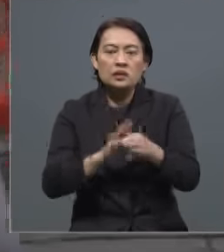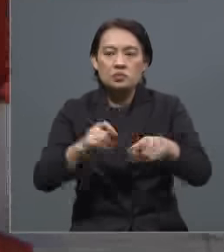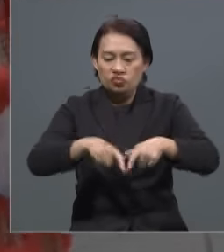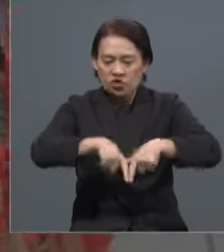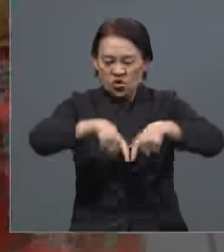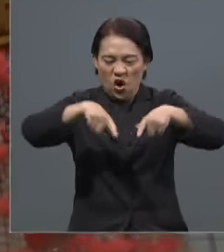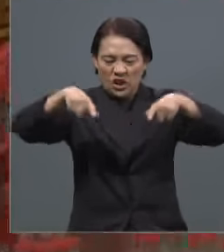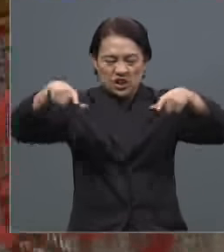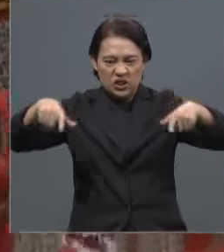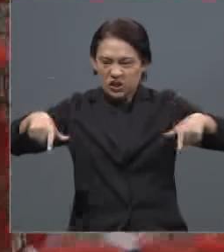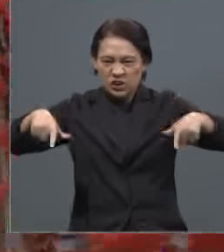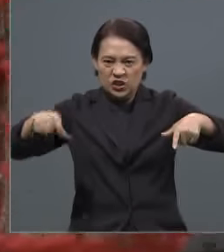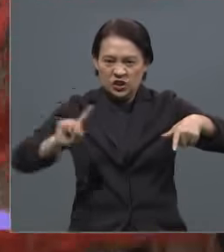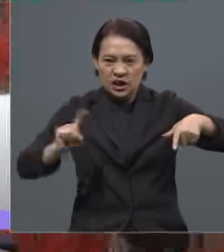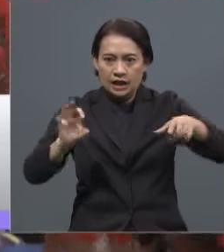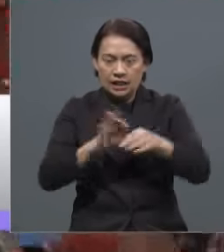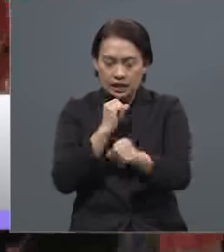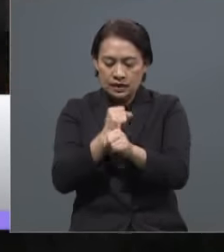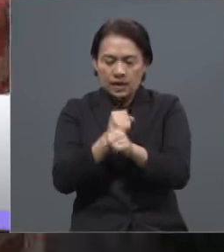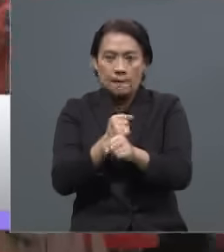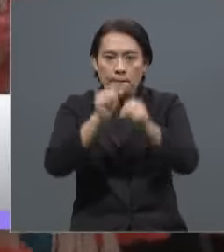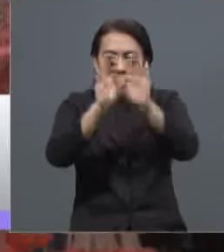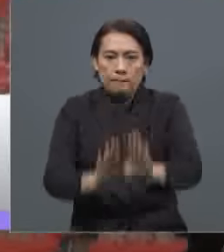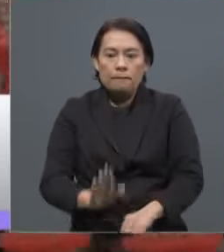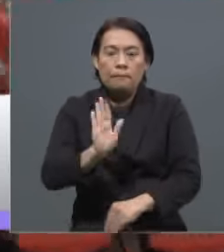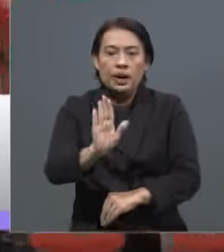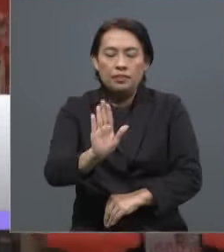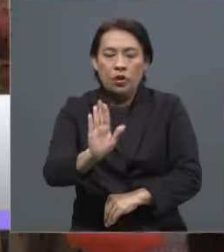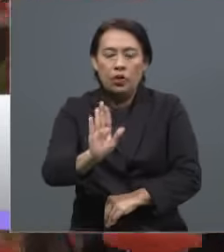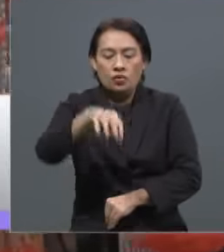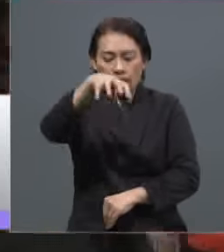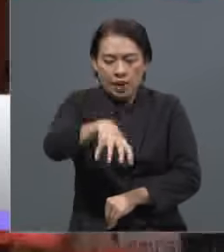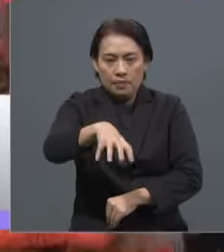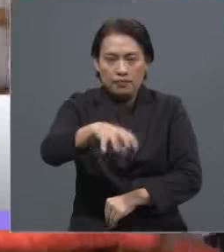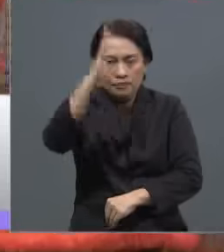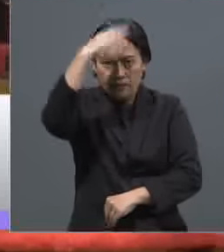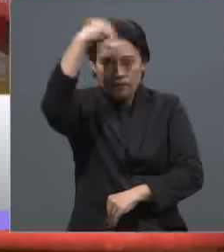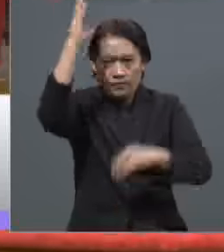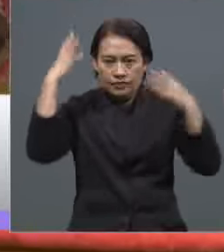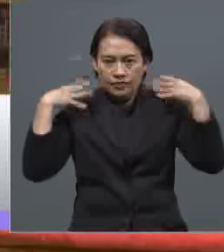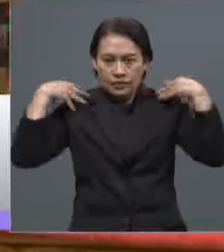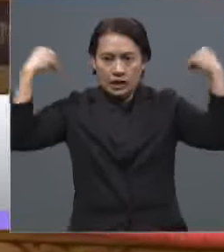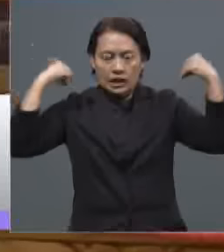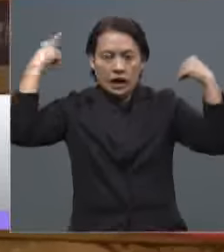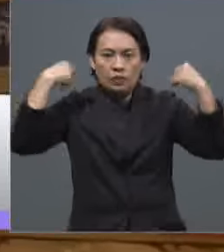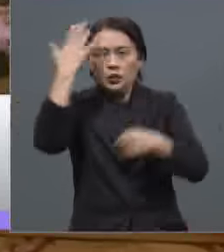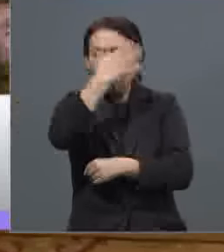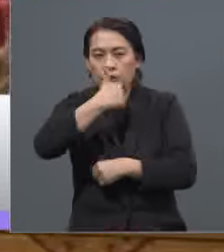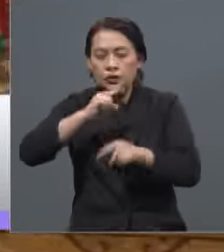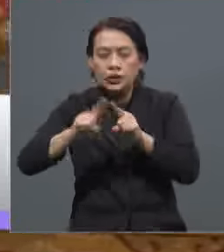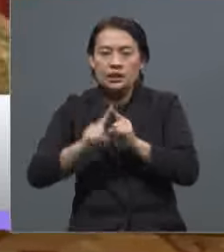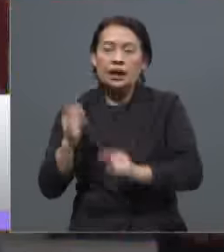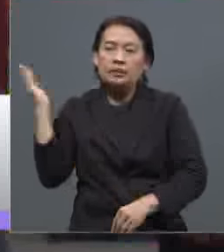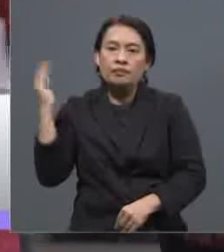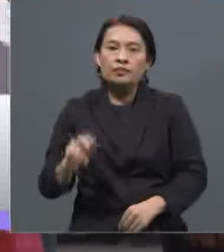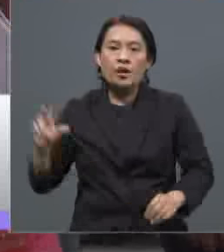ลังการตกแต่งโดยรอบเป็นวิมานสวรรค์อย่างยิ่งใหญ่มีทั้งเทพเทวดานางฟ้านางสวรรค์พร้อม